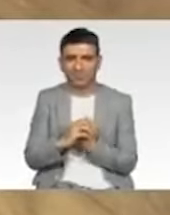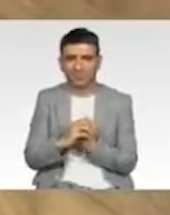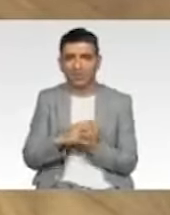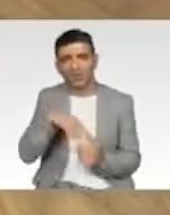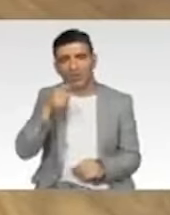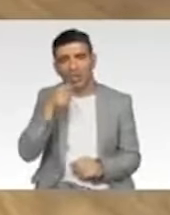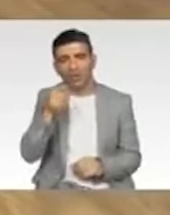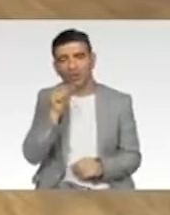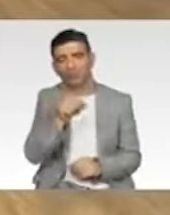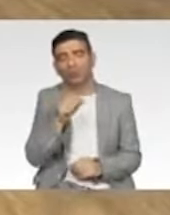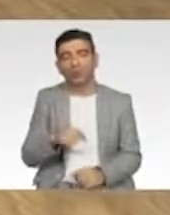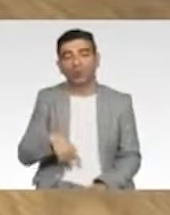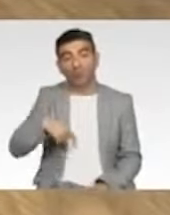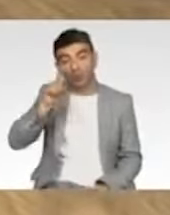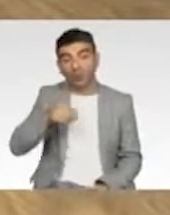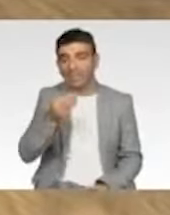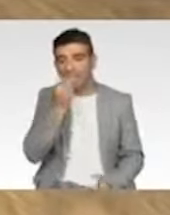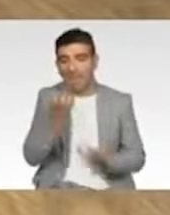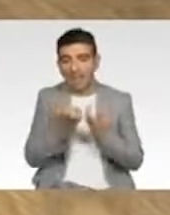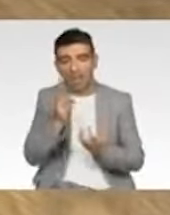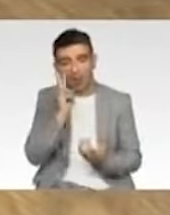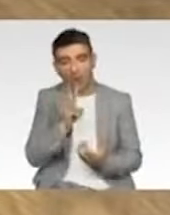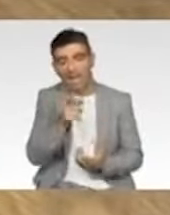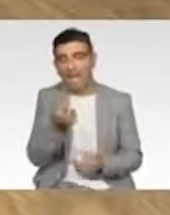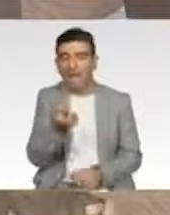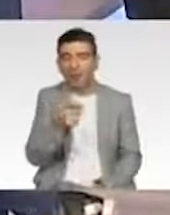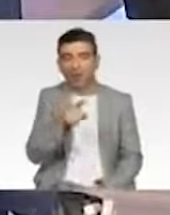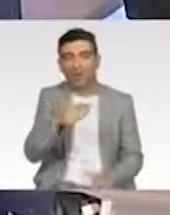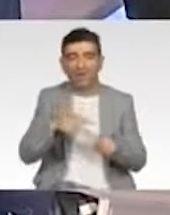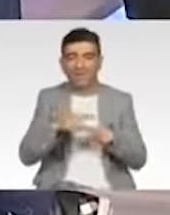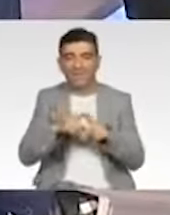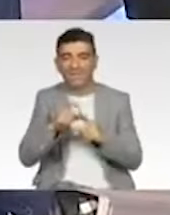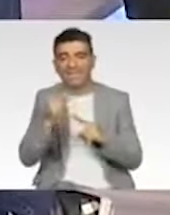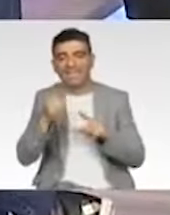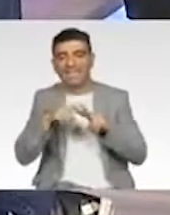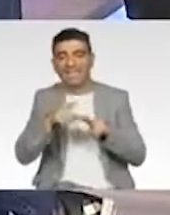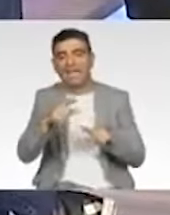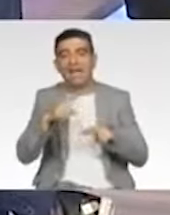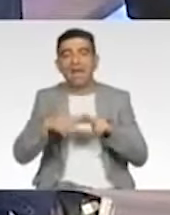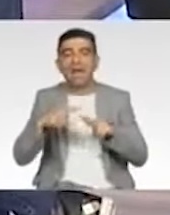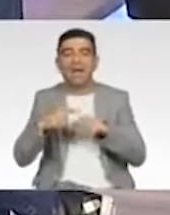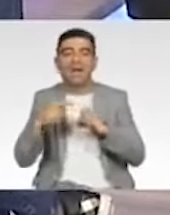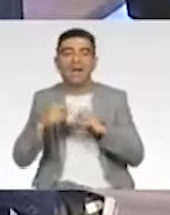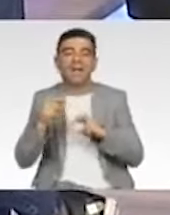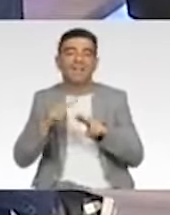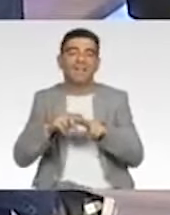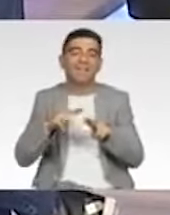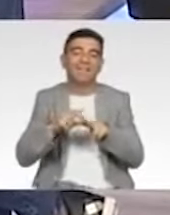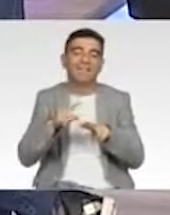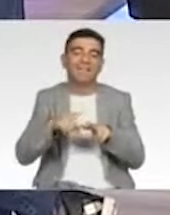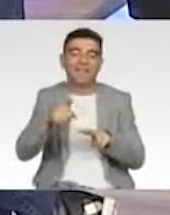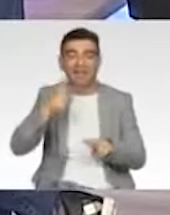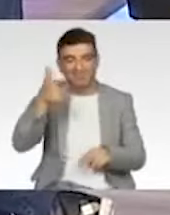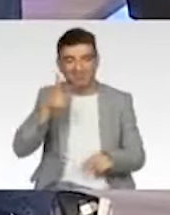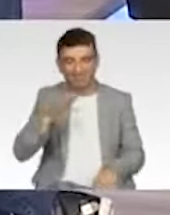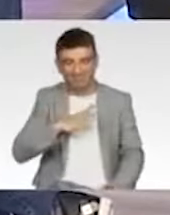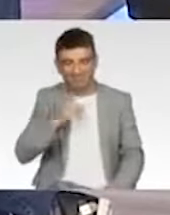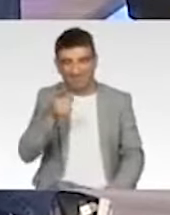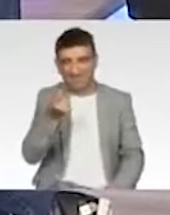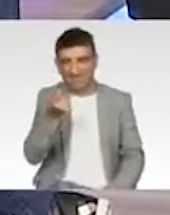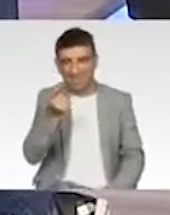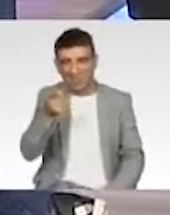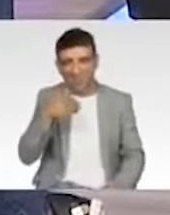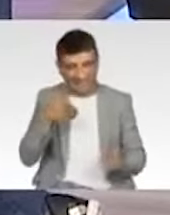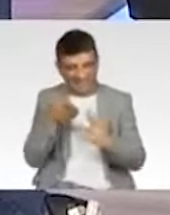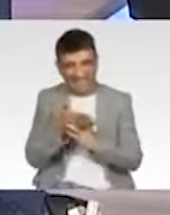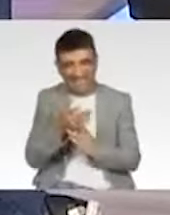Kaşık burada hayatım. Öğretmenim günün yemeklerini gösterirken... Az önce Fadila'nın o Afrika pazarından o Nijerya pazarından çektiği görüntüler var ya. Biraz